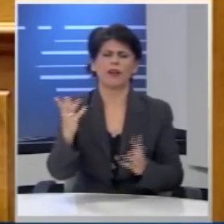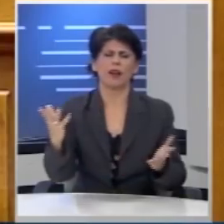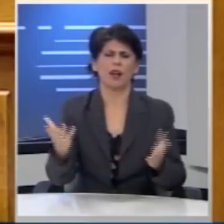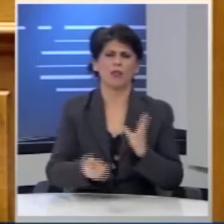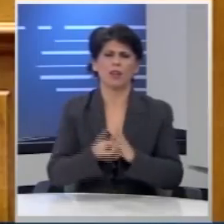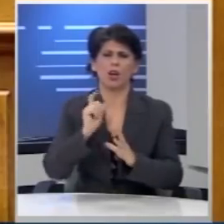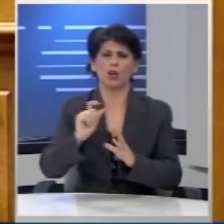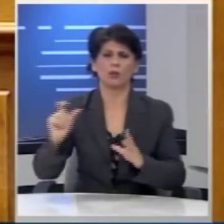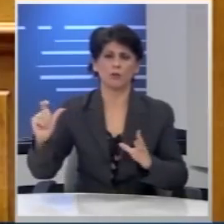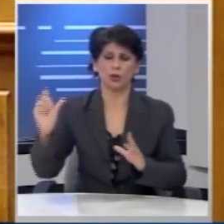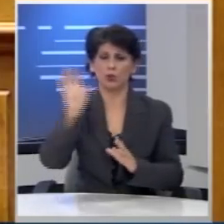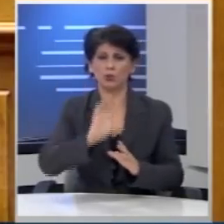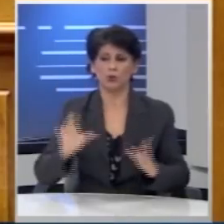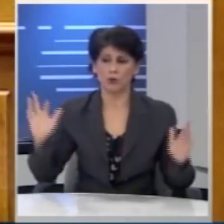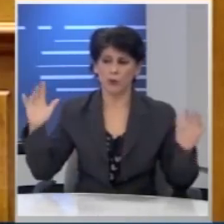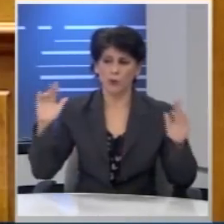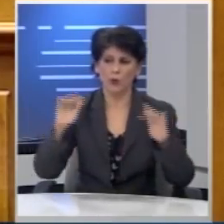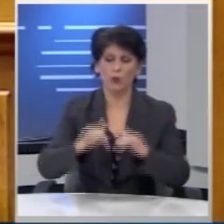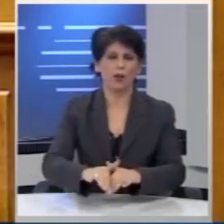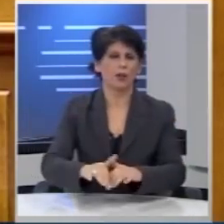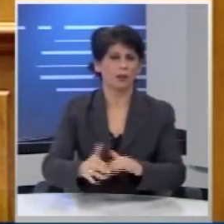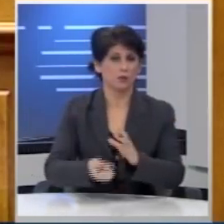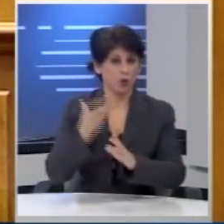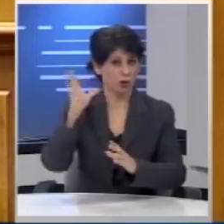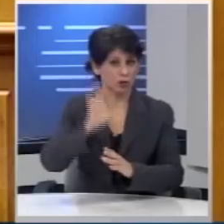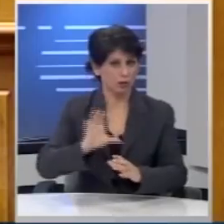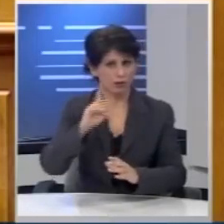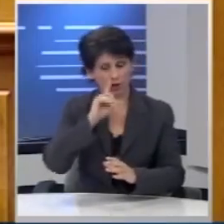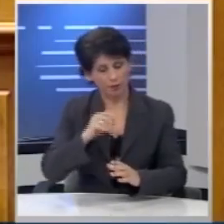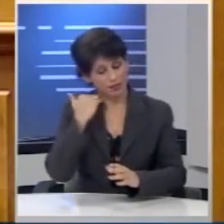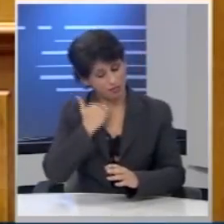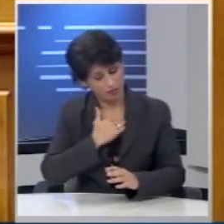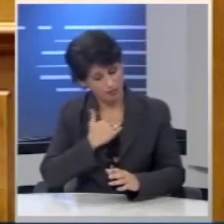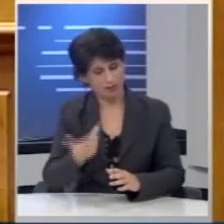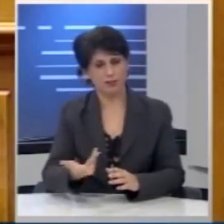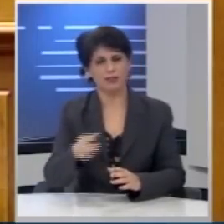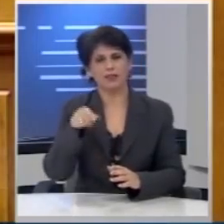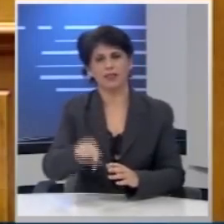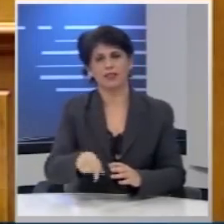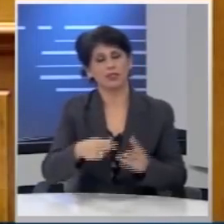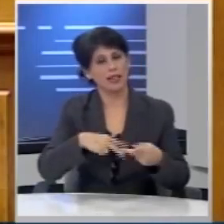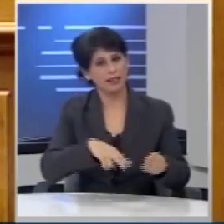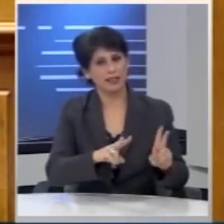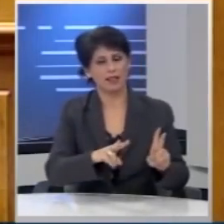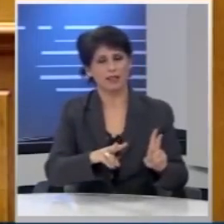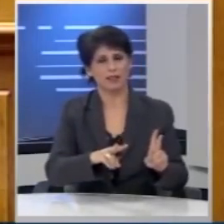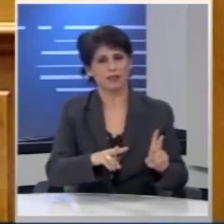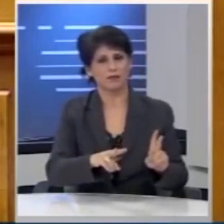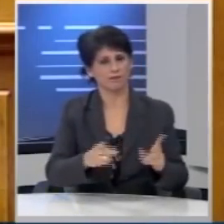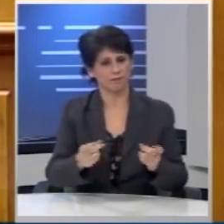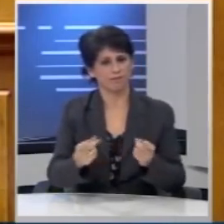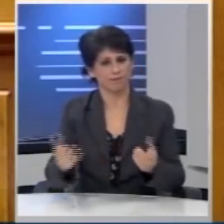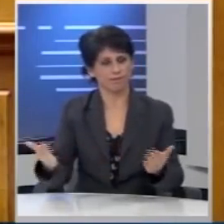νέων εκατομμυρίων τουριστών στην Ελλάδα κάθε χρόνο απαιτεί ορισμένες θυσίες και, εν προκειμένου, την υλοποίηση της